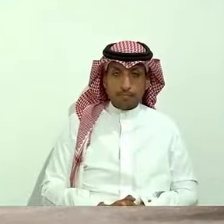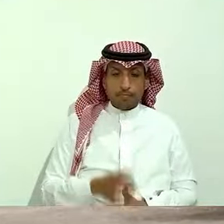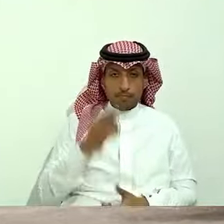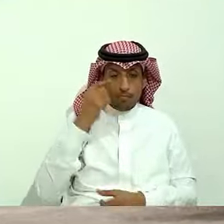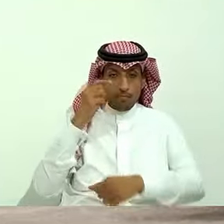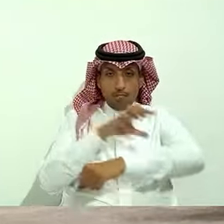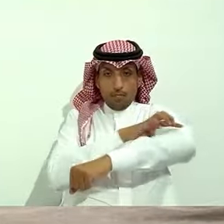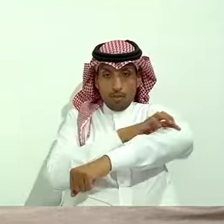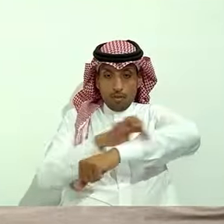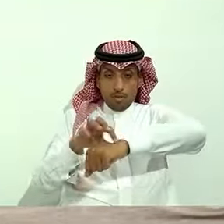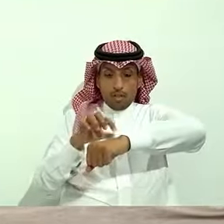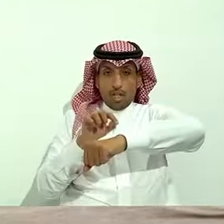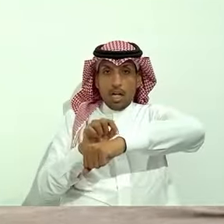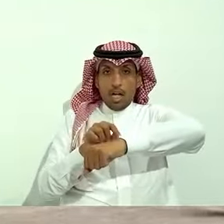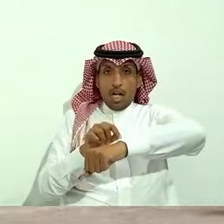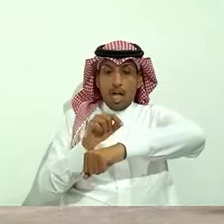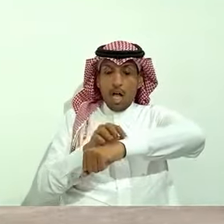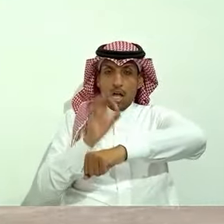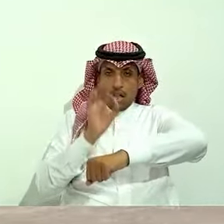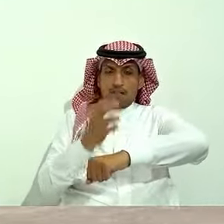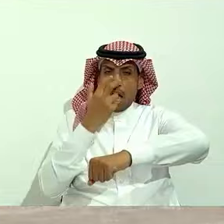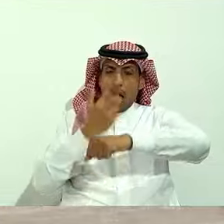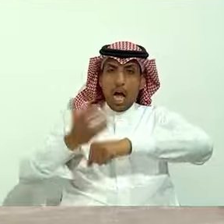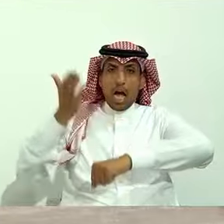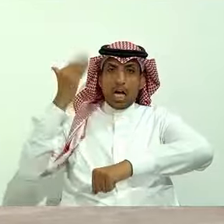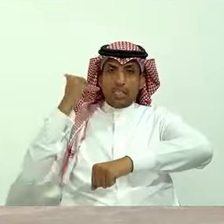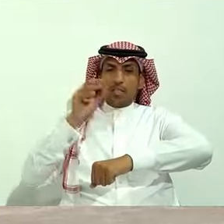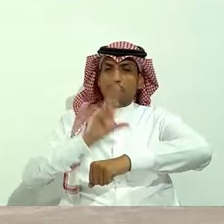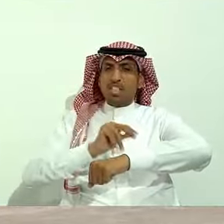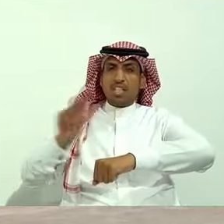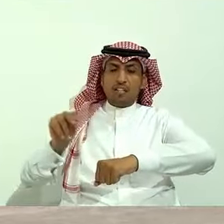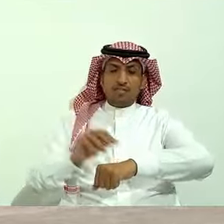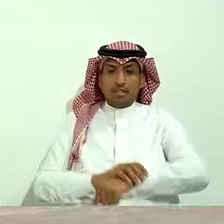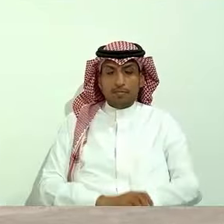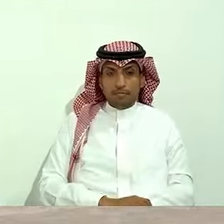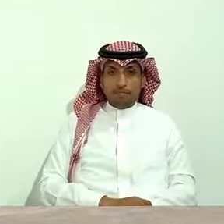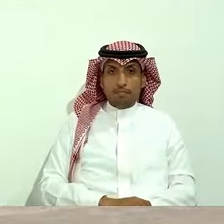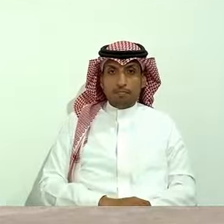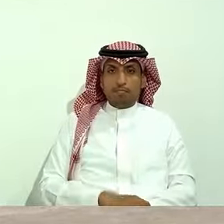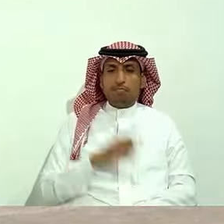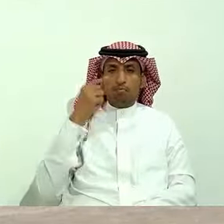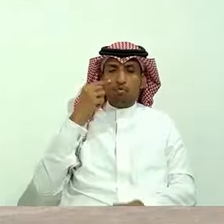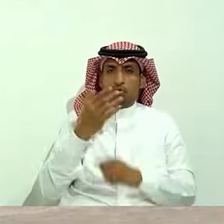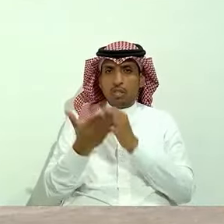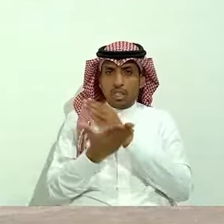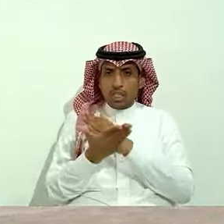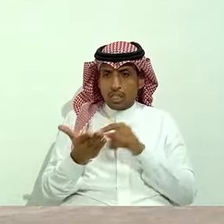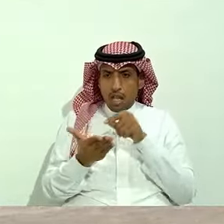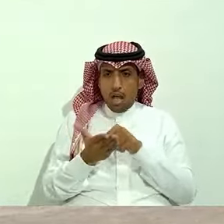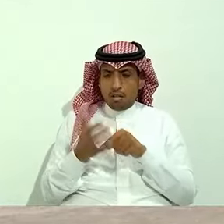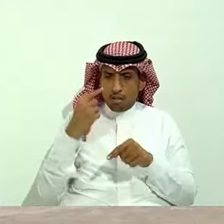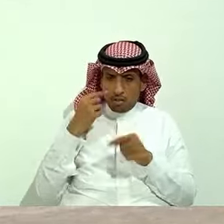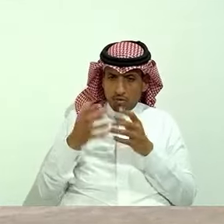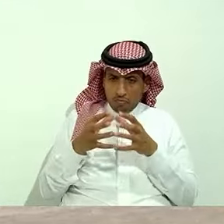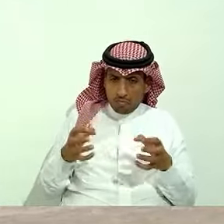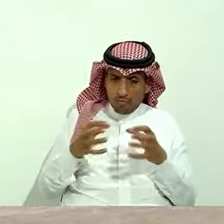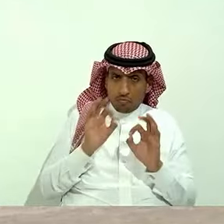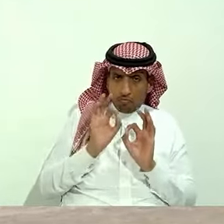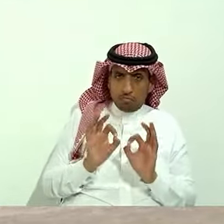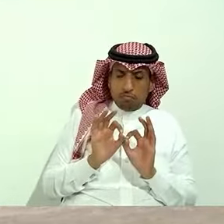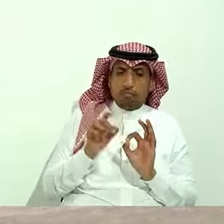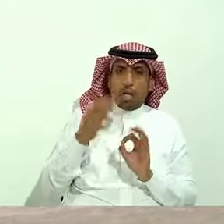هنا برضو كم تقليدي من نفس المنطقة. كم تعتقدين كم عمر هالقطعة؟ لأن ما شاء الله قاعدة أشوف التفاصيل، الناس